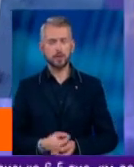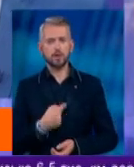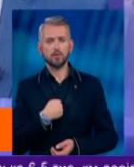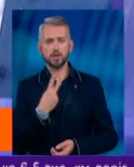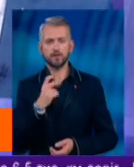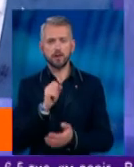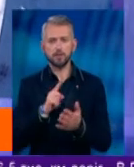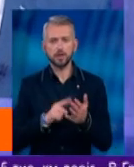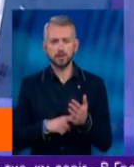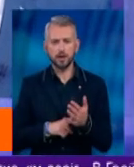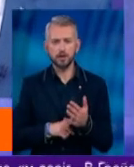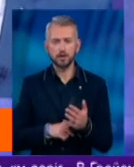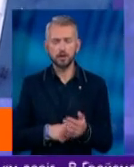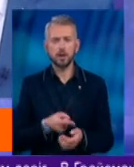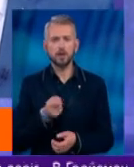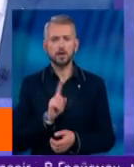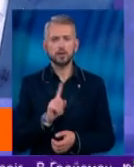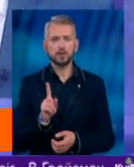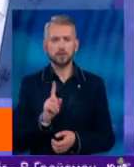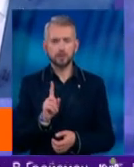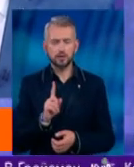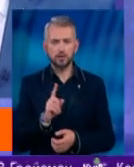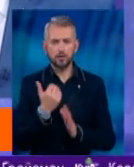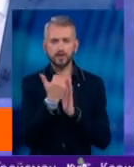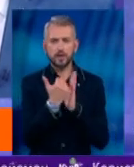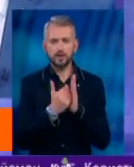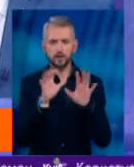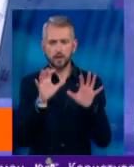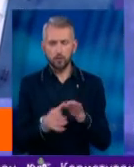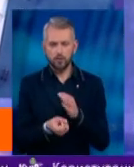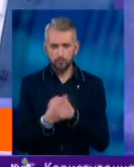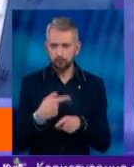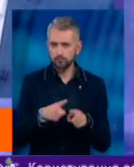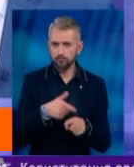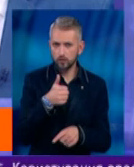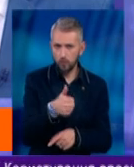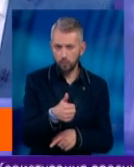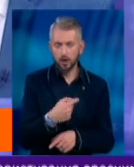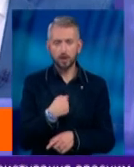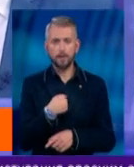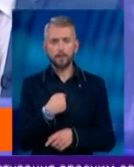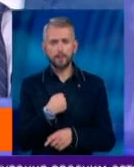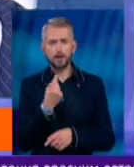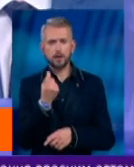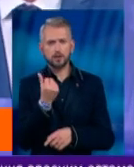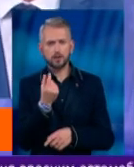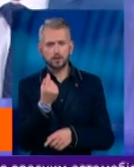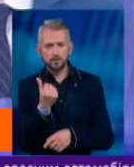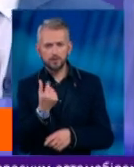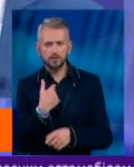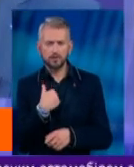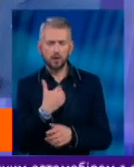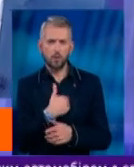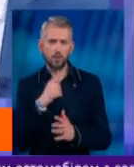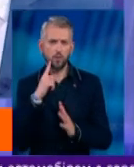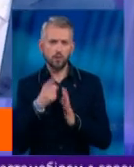два питання. Тому, ну, саме те, що саме в статті закону вийшов, все саме дуже добре. Але в мене саме, трошки, саме, ну, я хотів би знати,